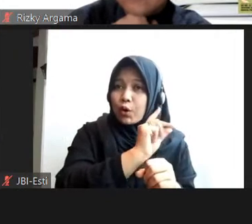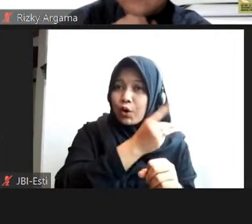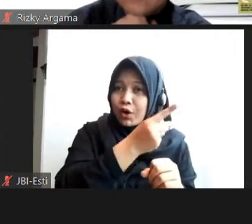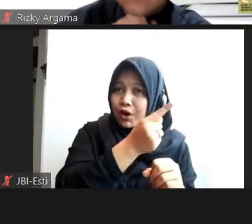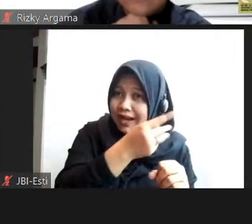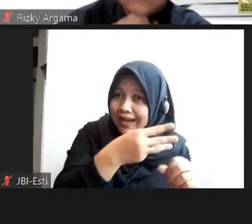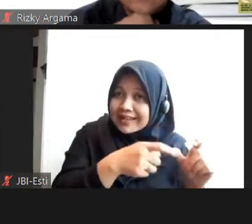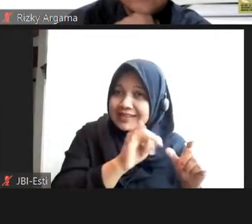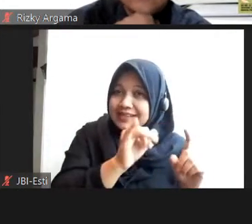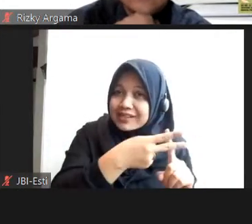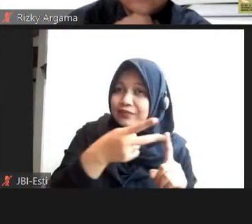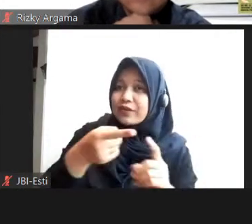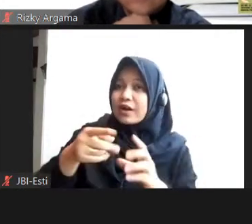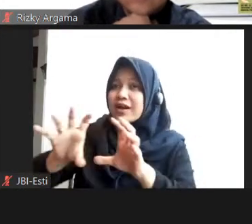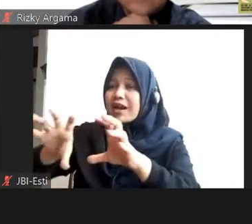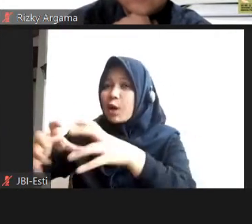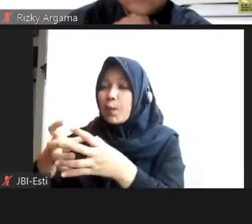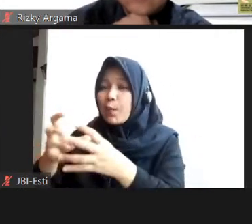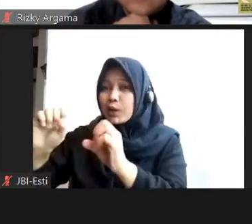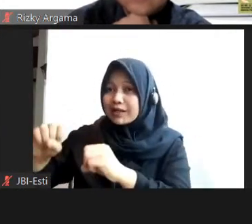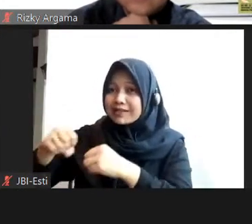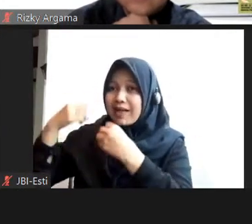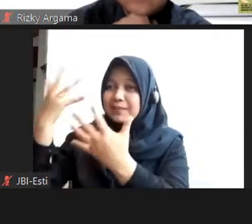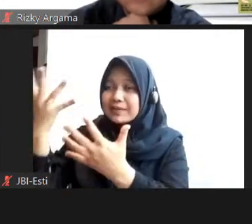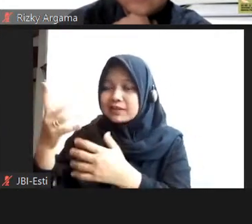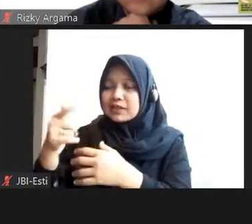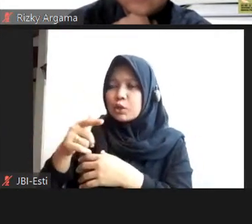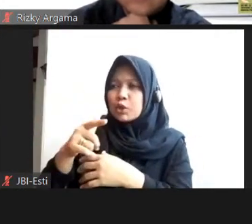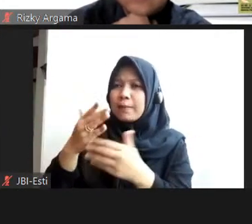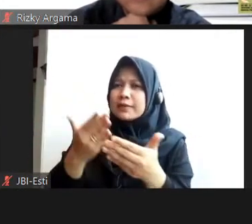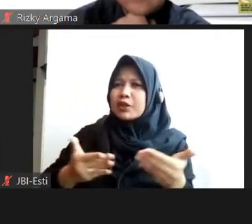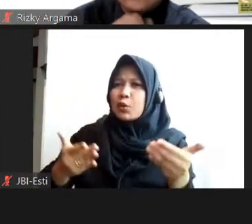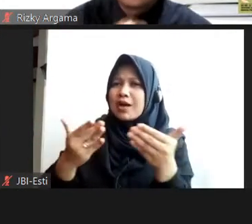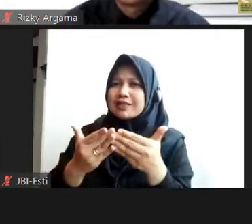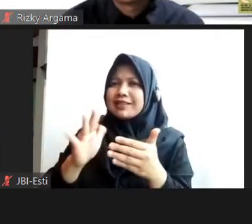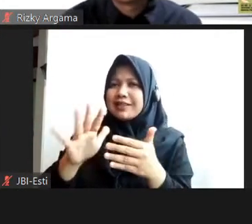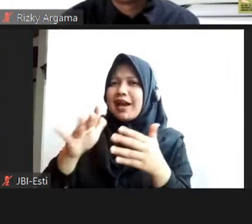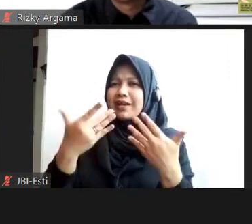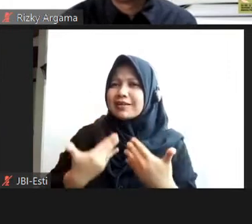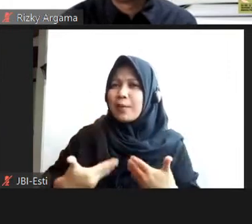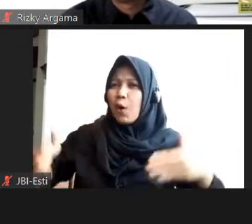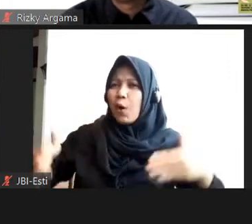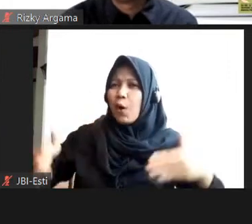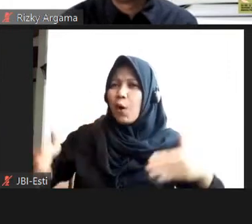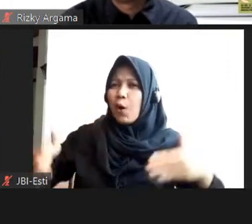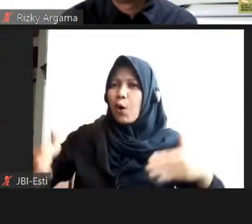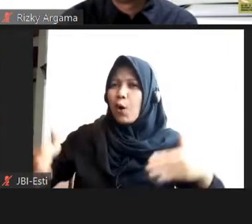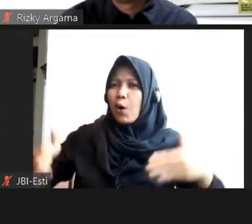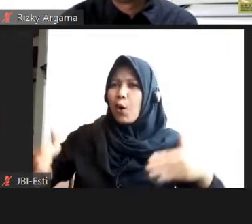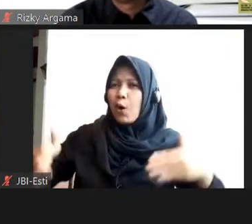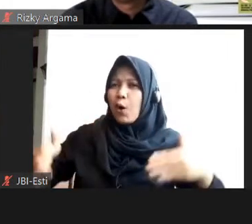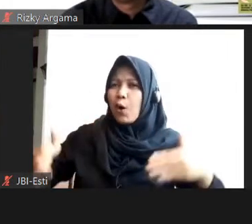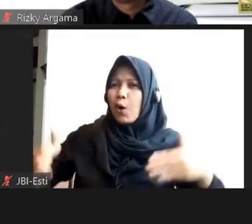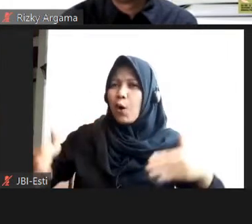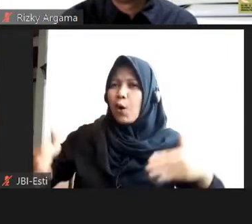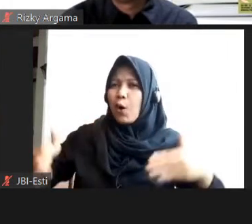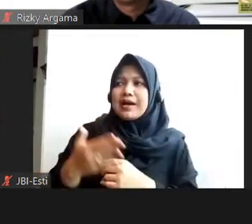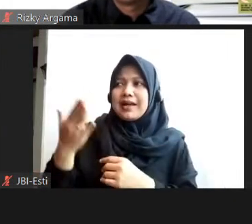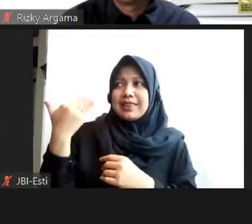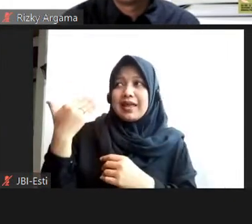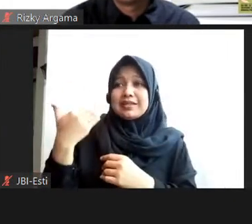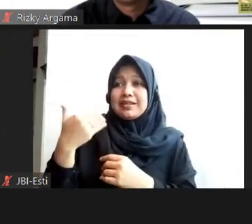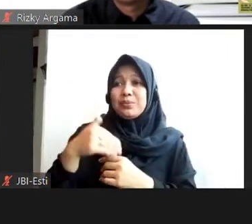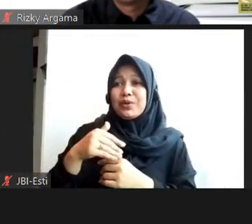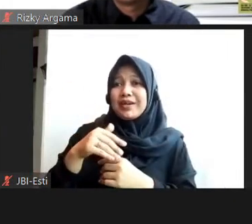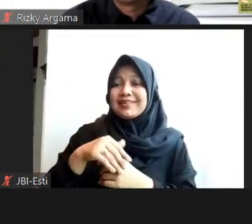menghadapi pelemahan demokrasi. Tentu saja saya kira ini telah terjawab, pertanyaannya telah